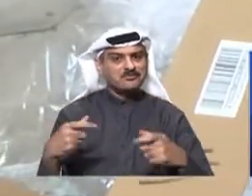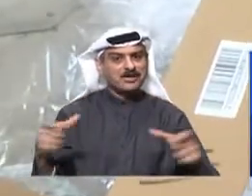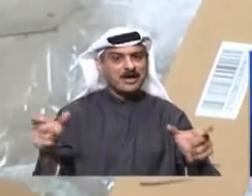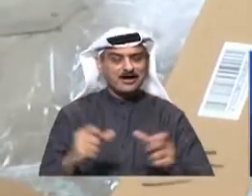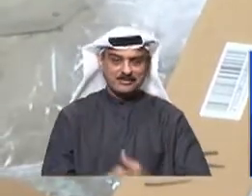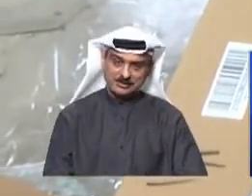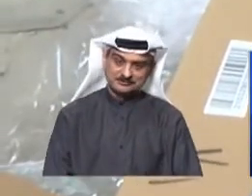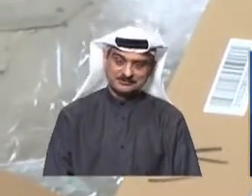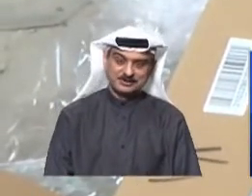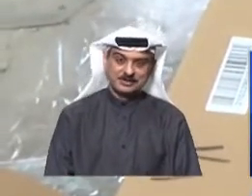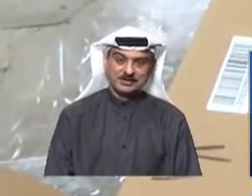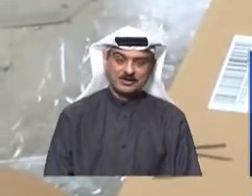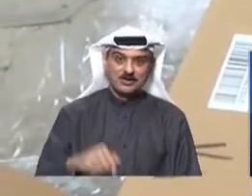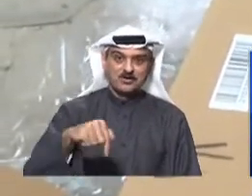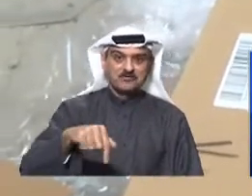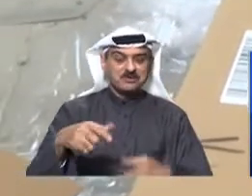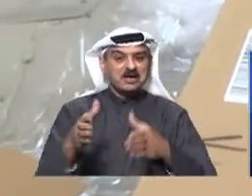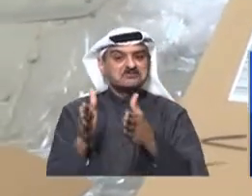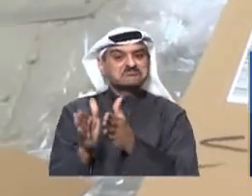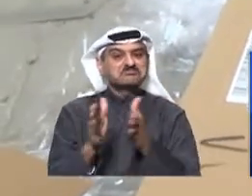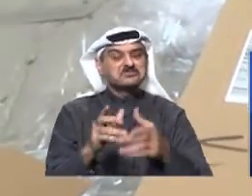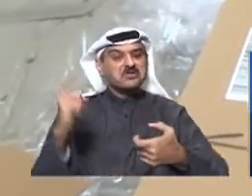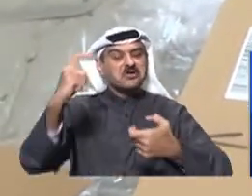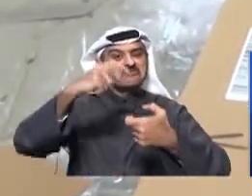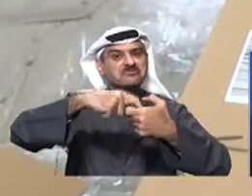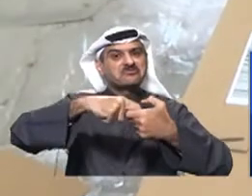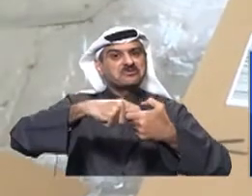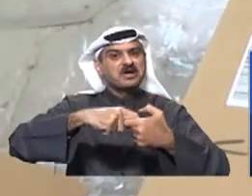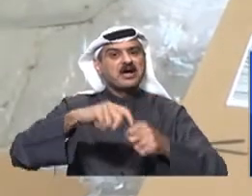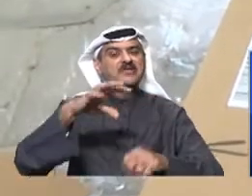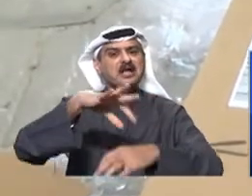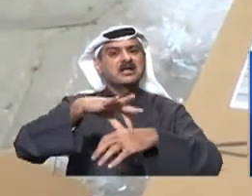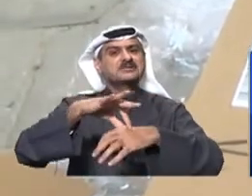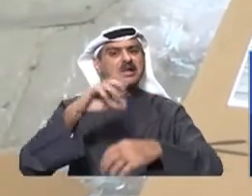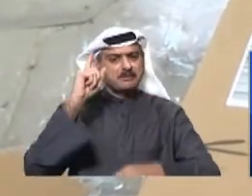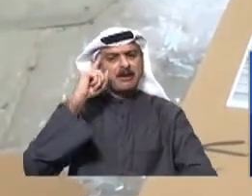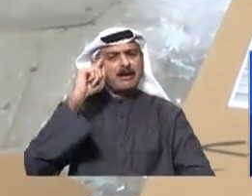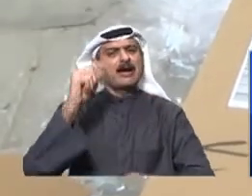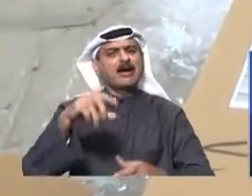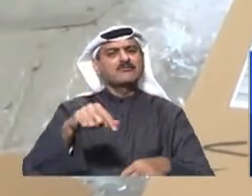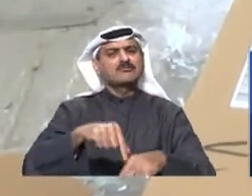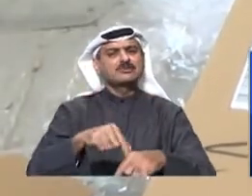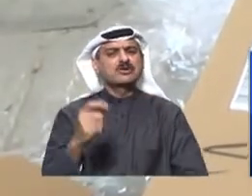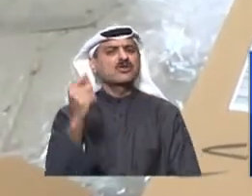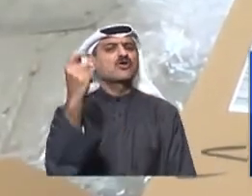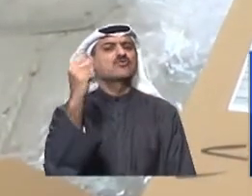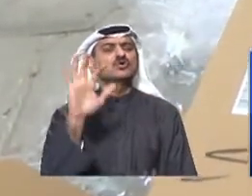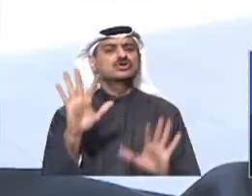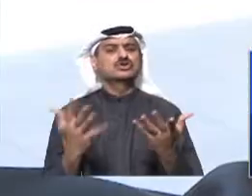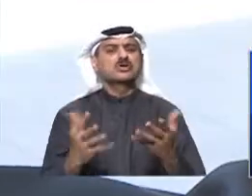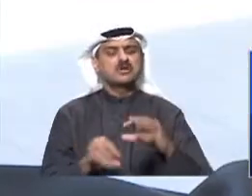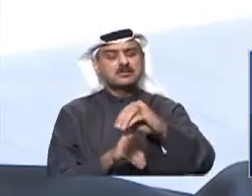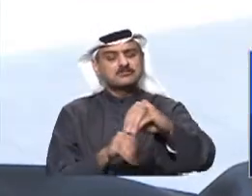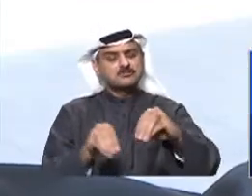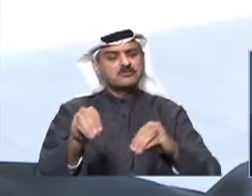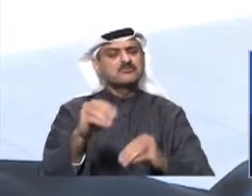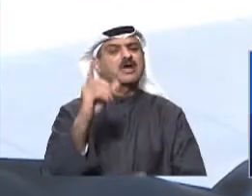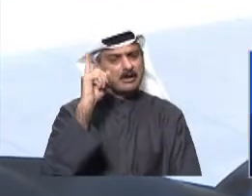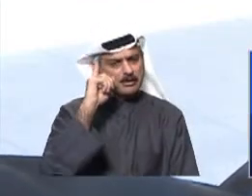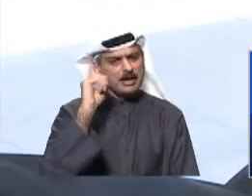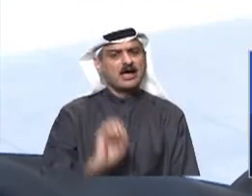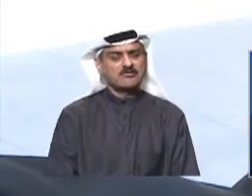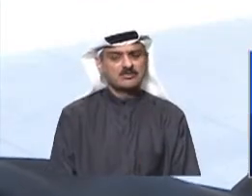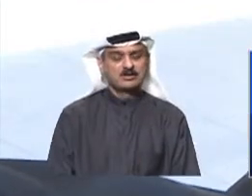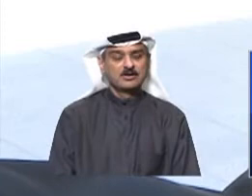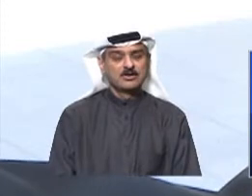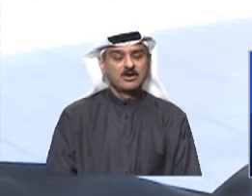ومن ثم ربطه بالنظام مساهلة على المستهلك وأصحاب العقار كامل، حيث يتم استبدالها أول بأول ويعرفون استهلاكهم،